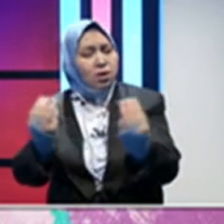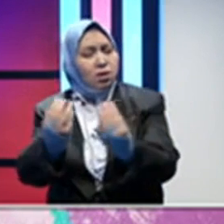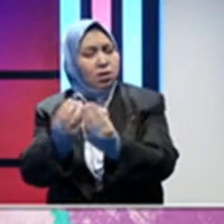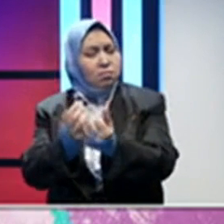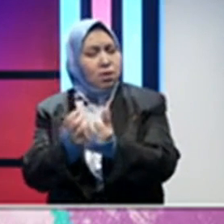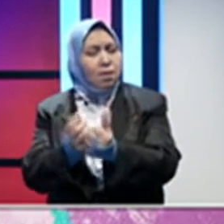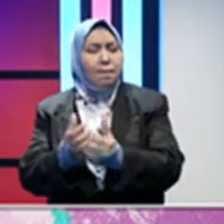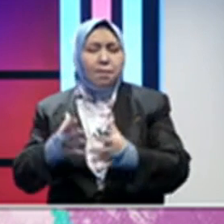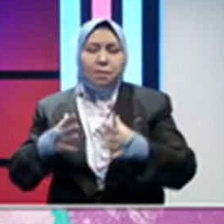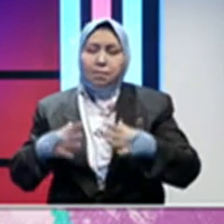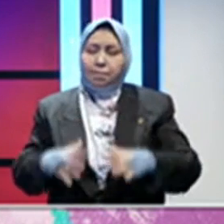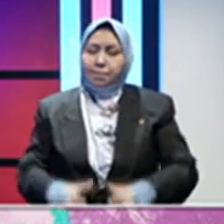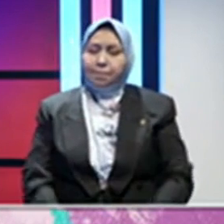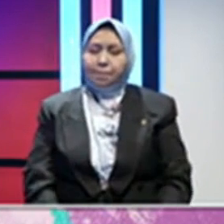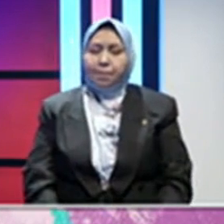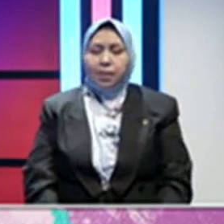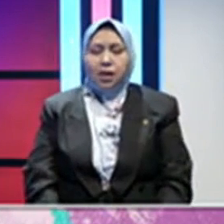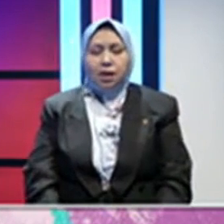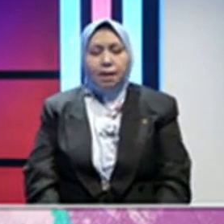زينته،